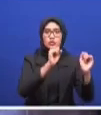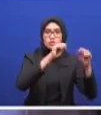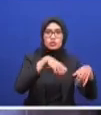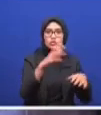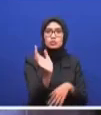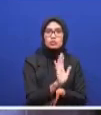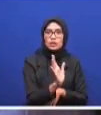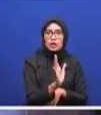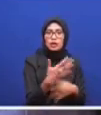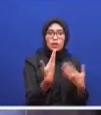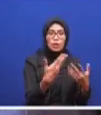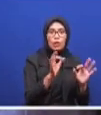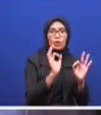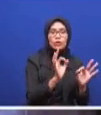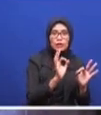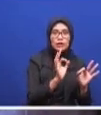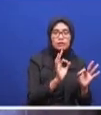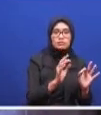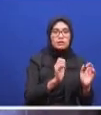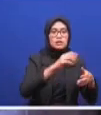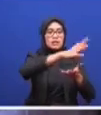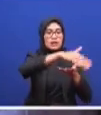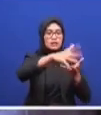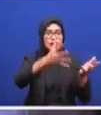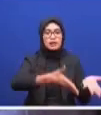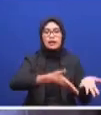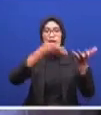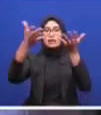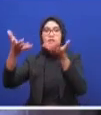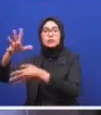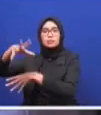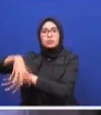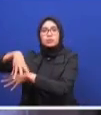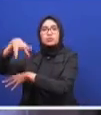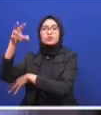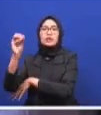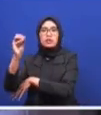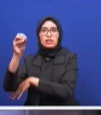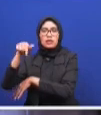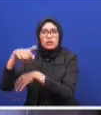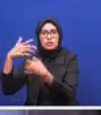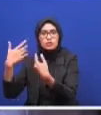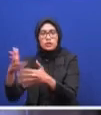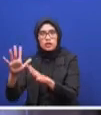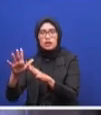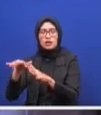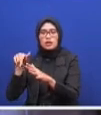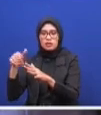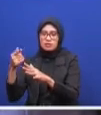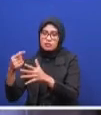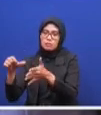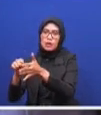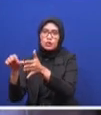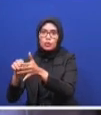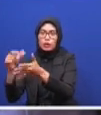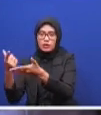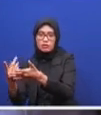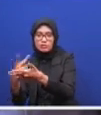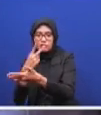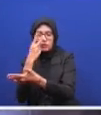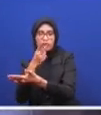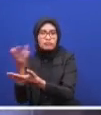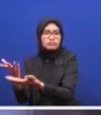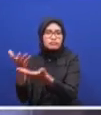diberikan kepada pusat apa yang terjadi Pak bantuan berikutnya kembali kepada data awal